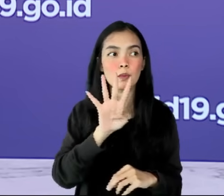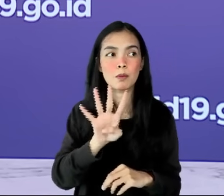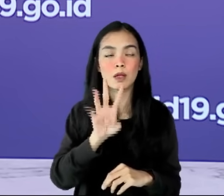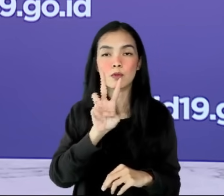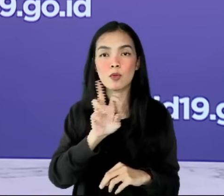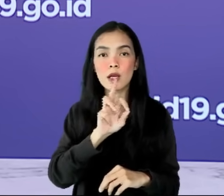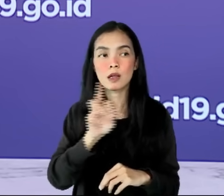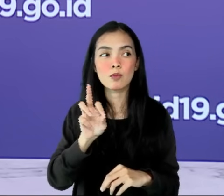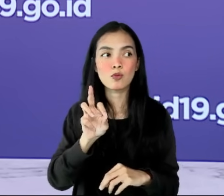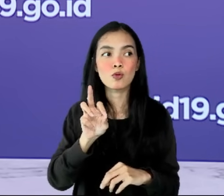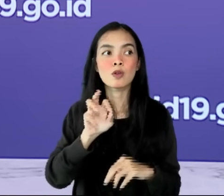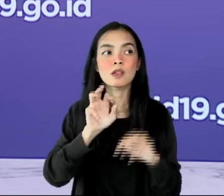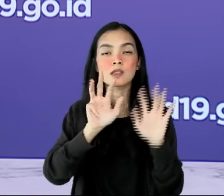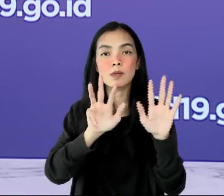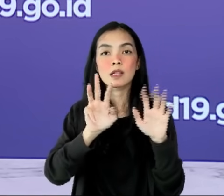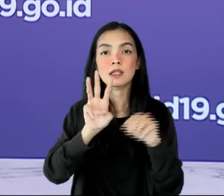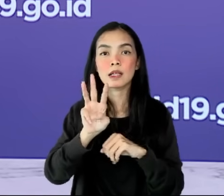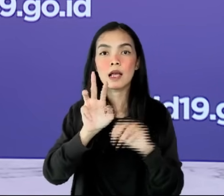542.938